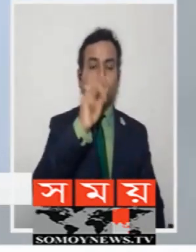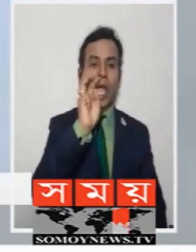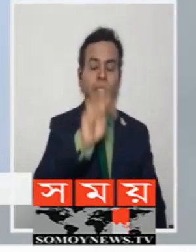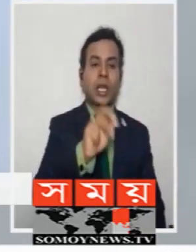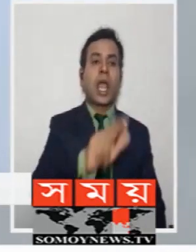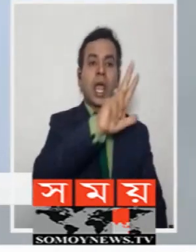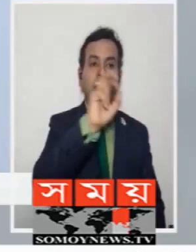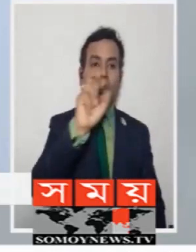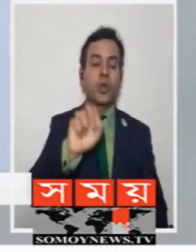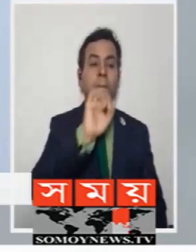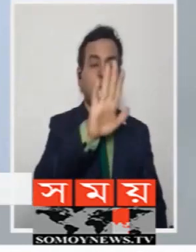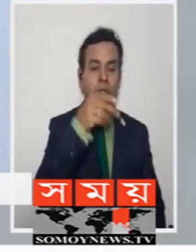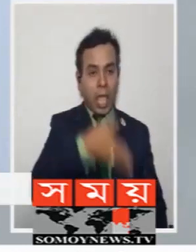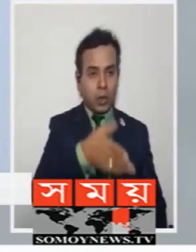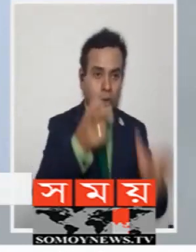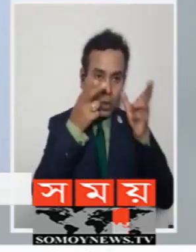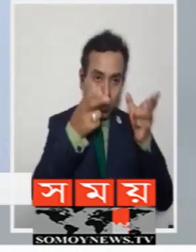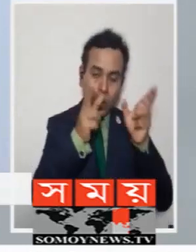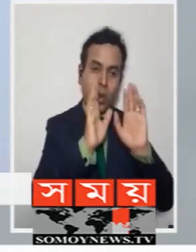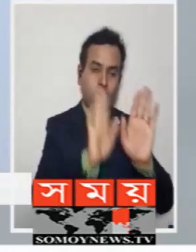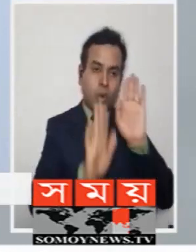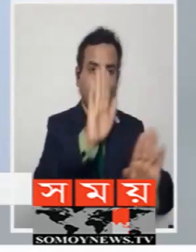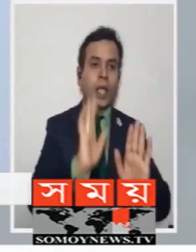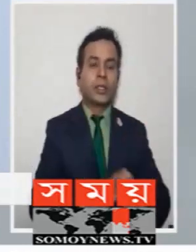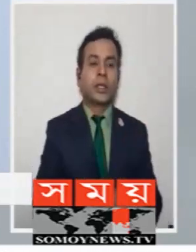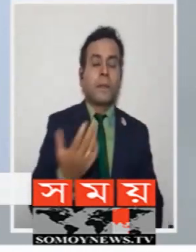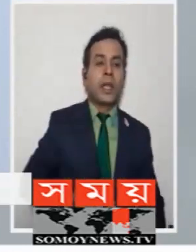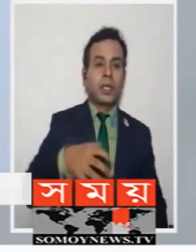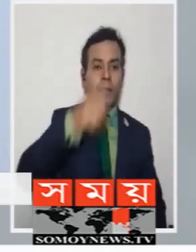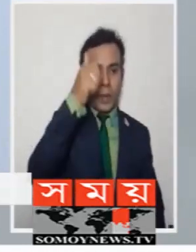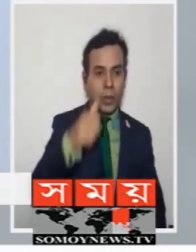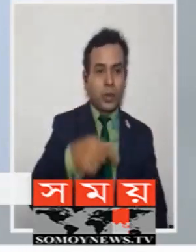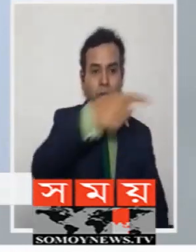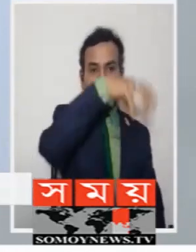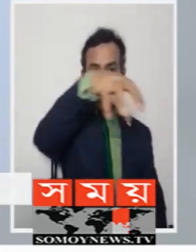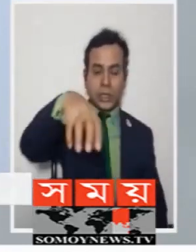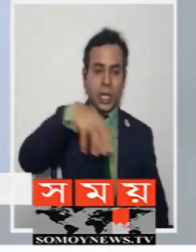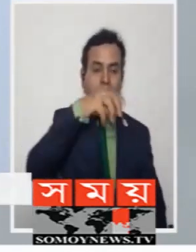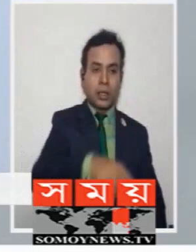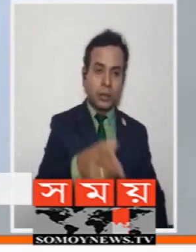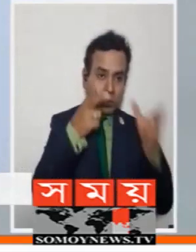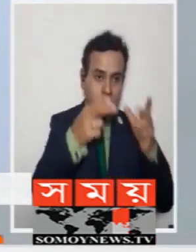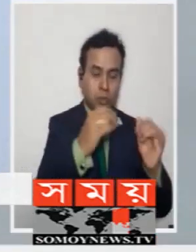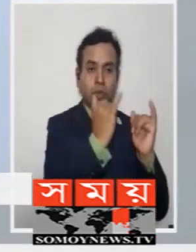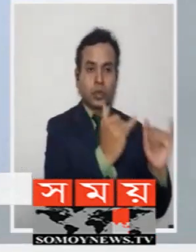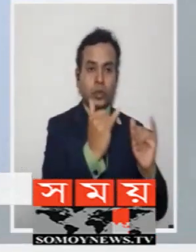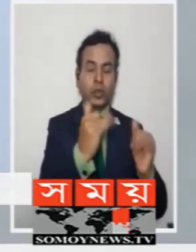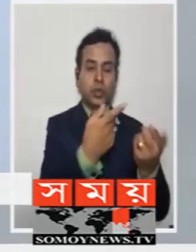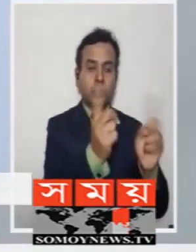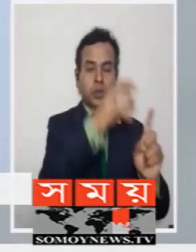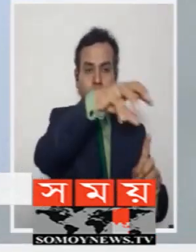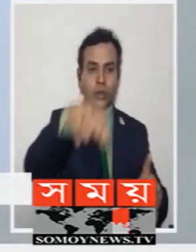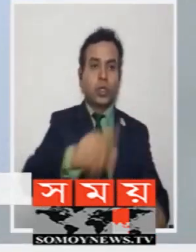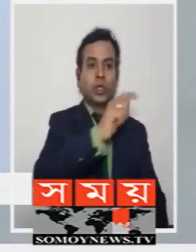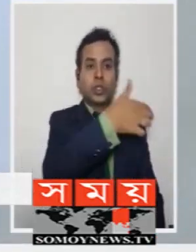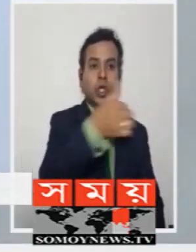জেলা পর্যায়ে প্রাতিষ্ঠানিক কোয়ারেন্টাইনের জন্য প্রস্তুত করা আছে 617টি প্রতিষ্ঠান এবং এর মাধ্যমে তাৎক্ষণিকভাবে কোয়ারেন্টাইন সেবা প্রদান করা যাবে